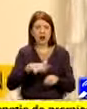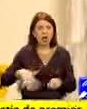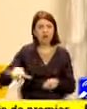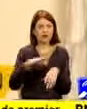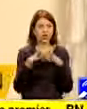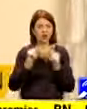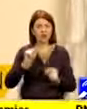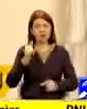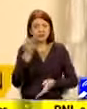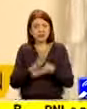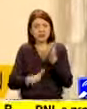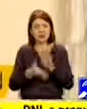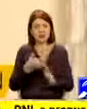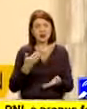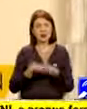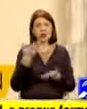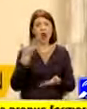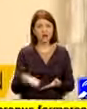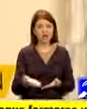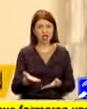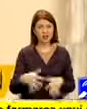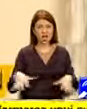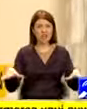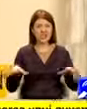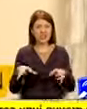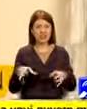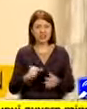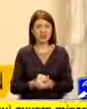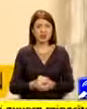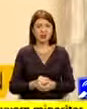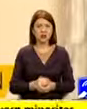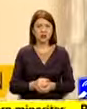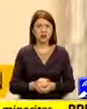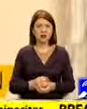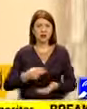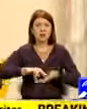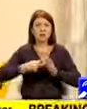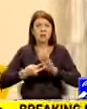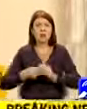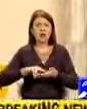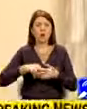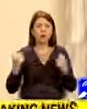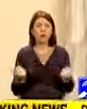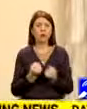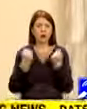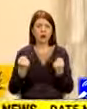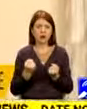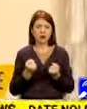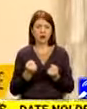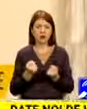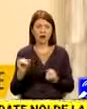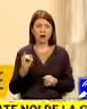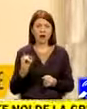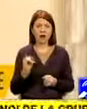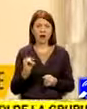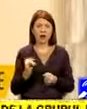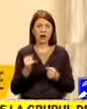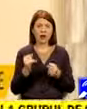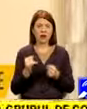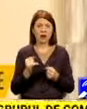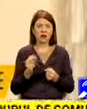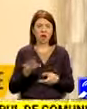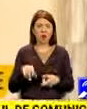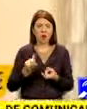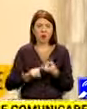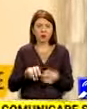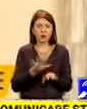să terminăm cu această criză de preocupări care țin doar